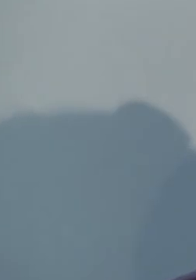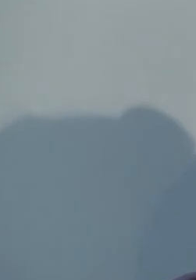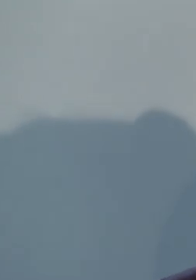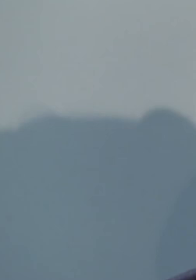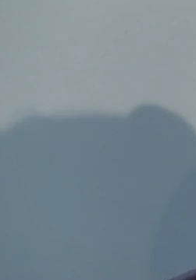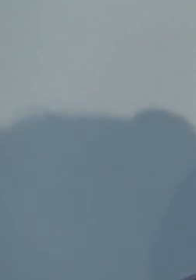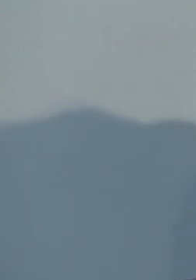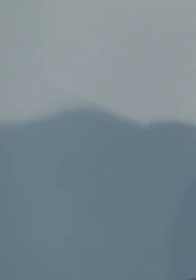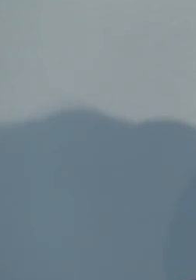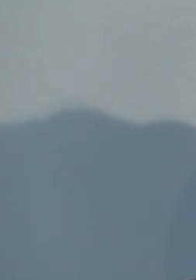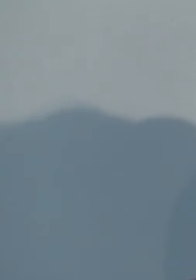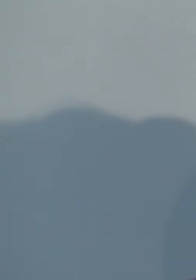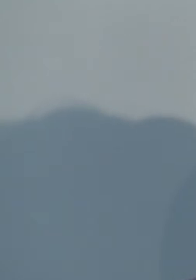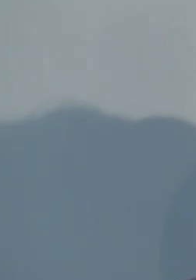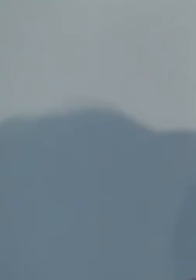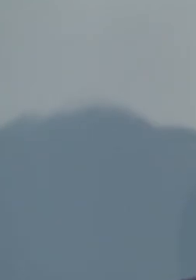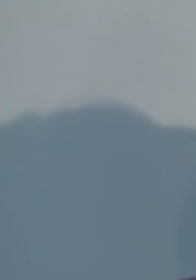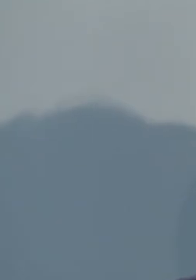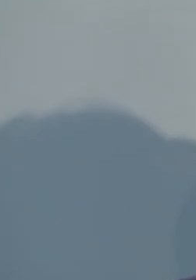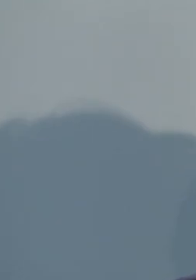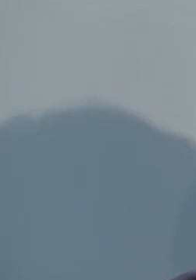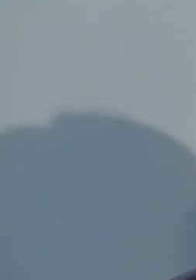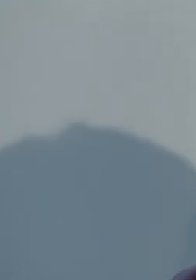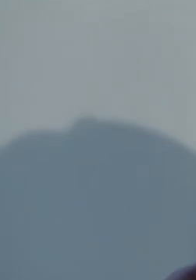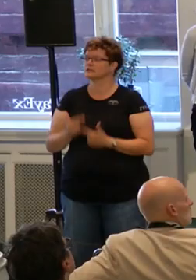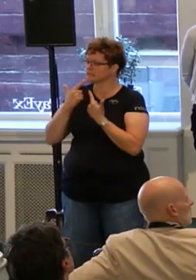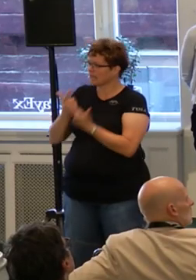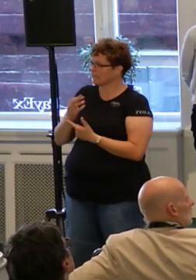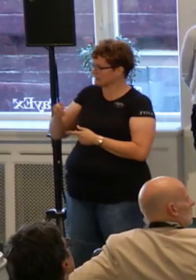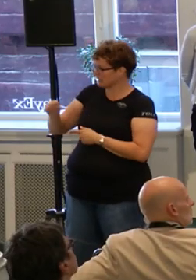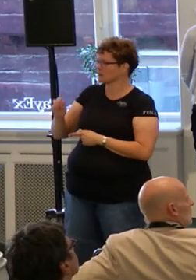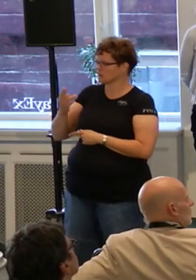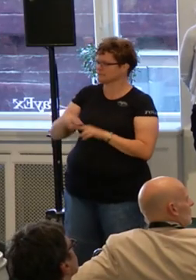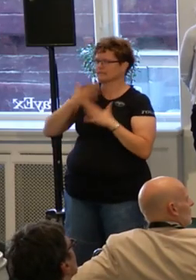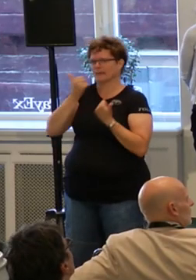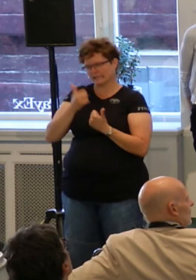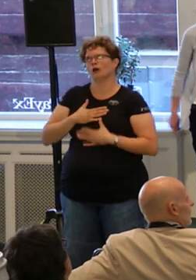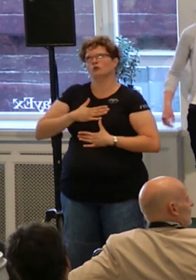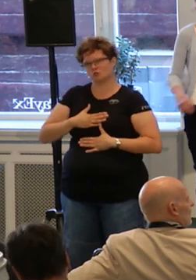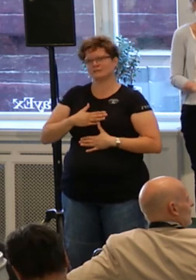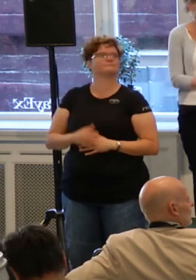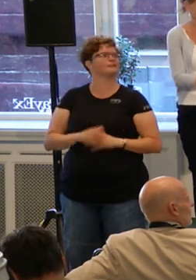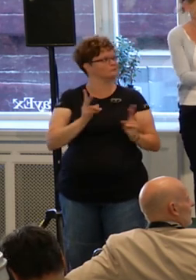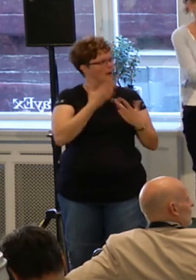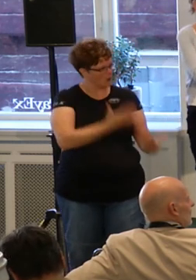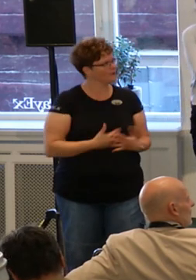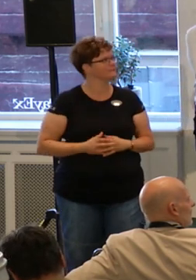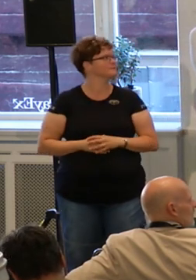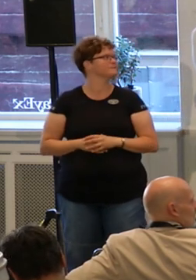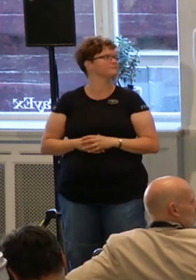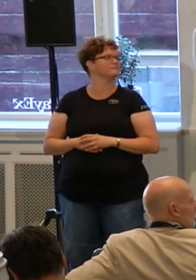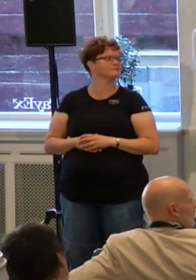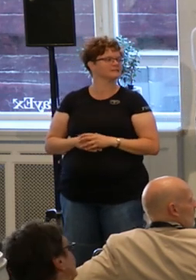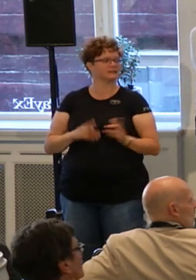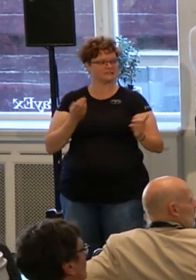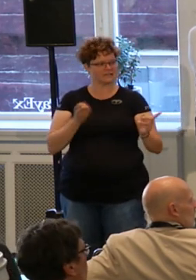andra myndigheter som polisen finns där och backar upp när det behövs. Tack Katrin, nu känns det faktiskt lite bättre när du säger så. Så bra. Ja. Till